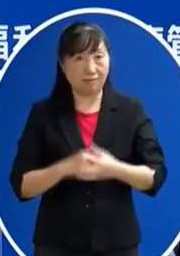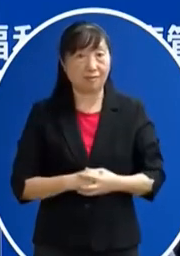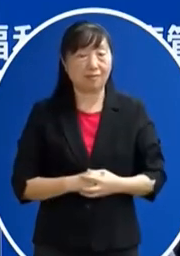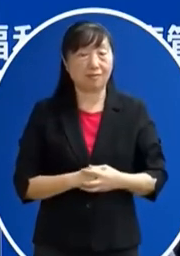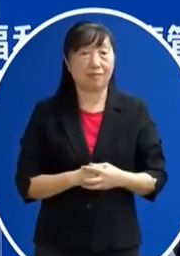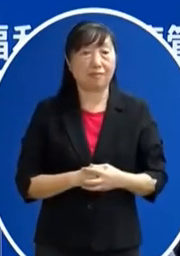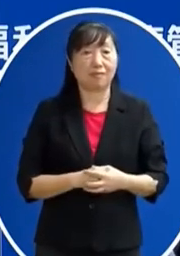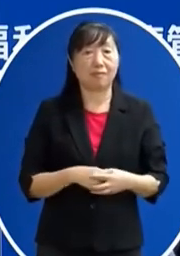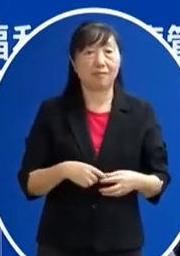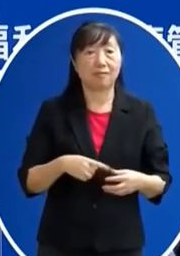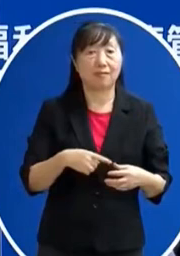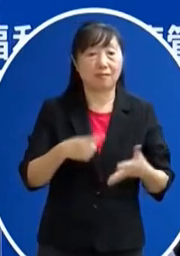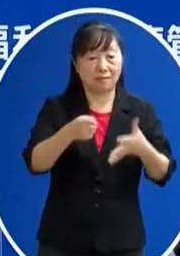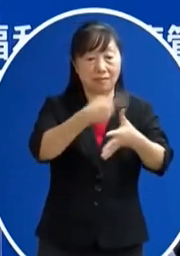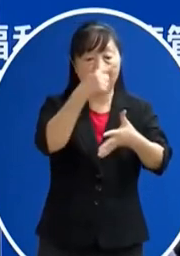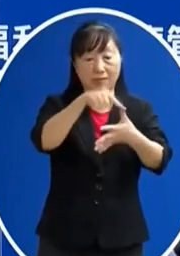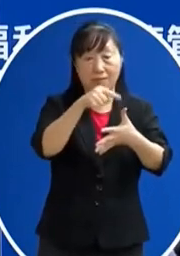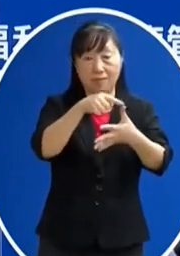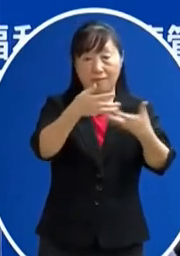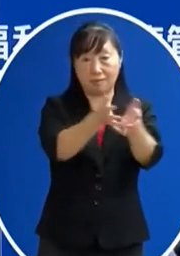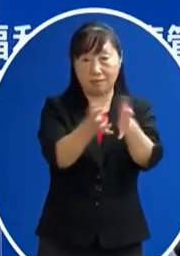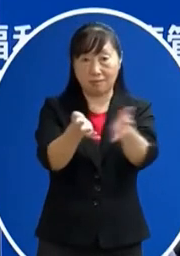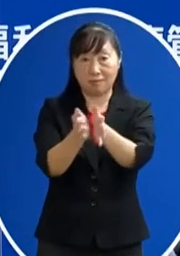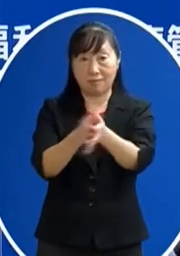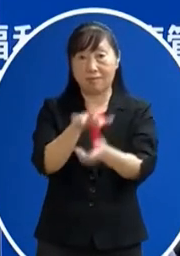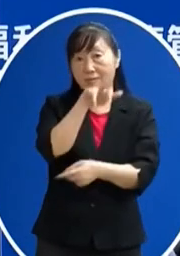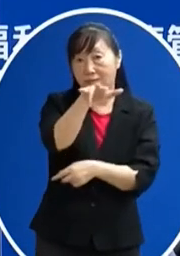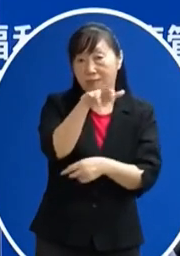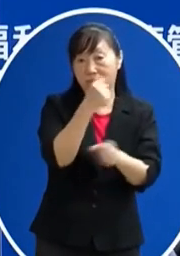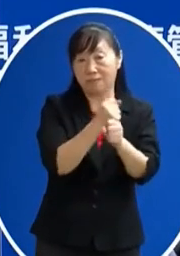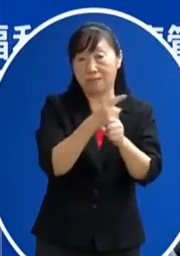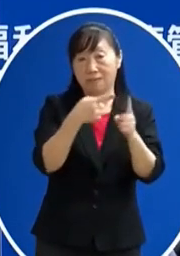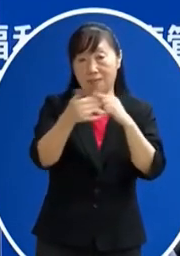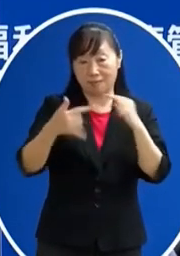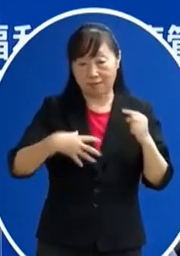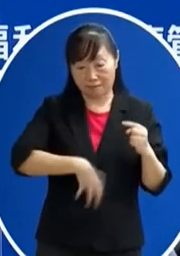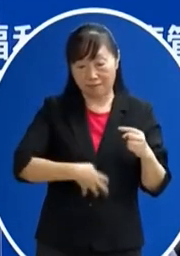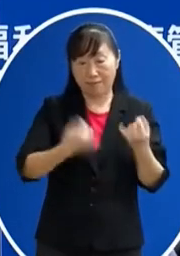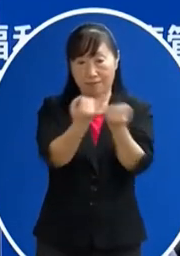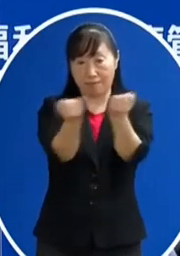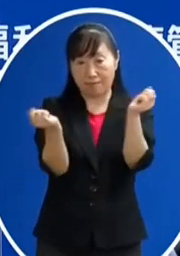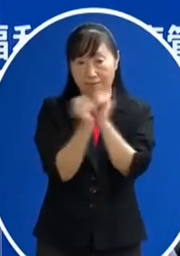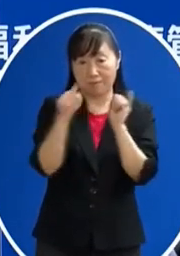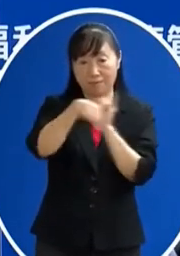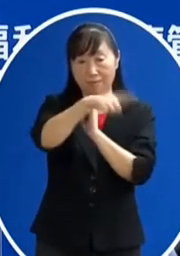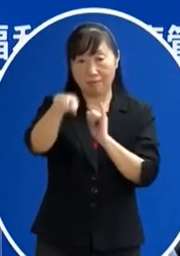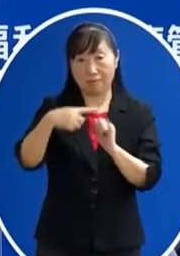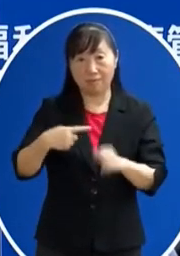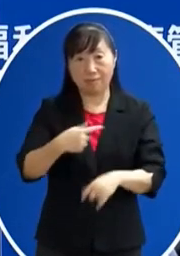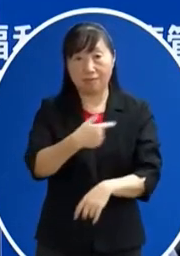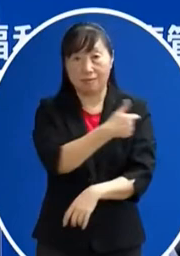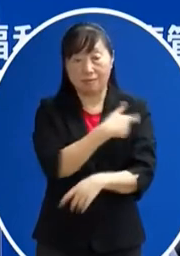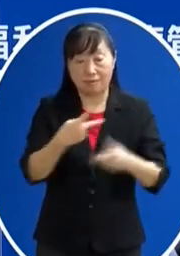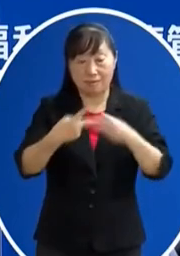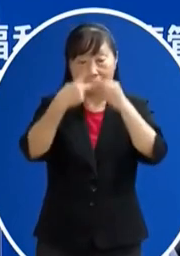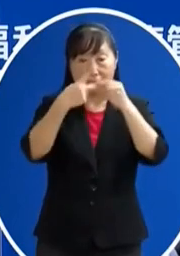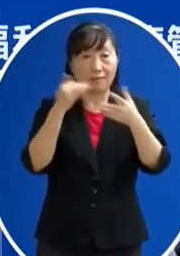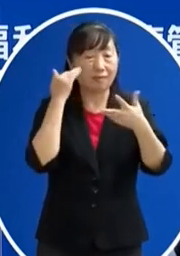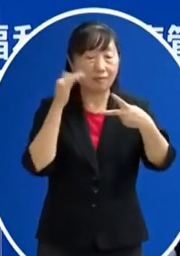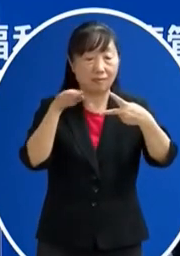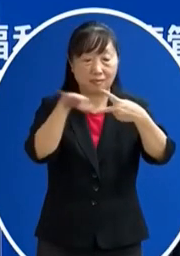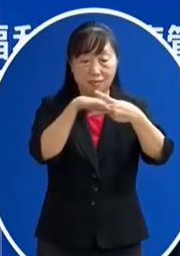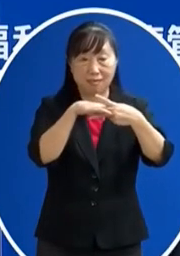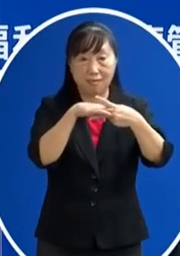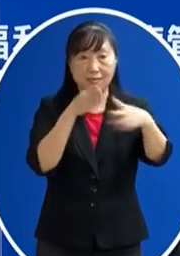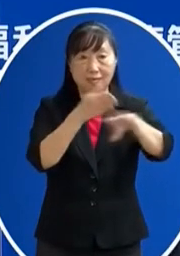们的第一类的接种对象，国际航空机组员及孕妇。 的第二剂，只要超过